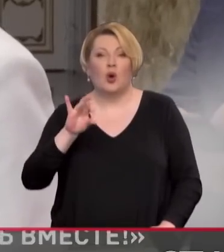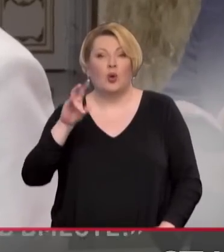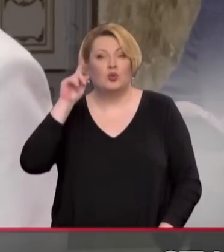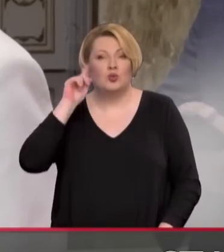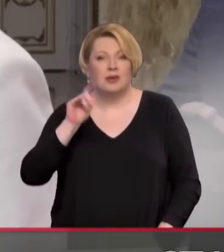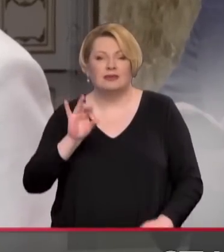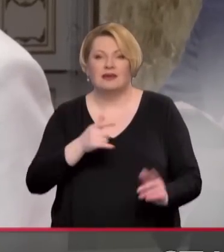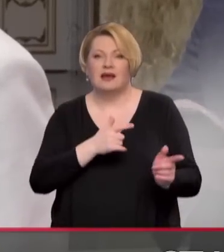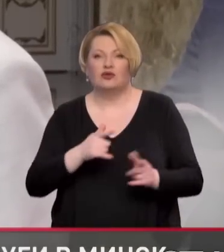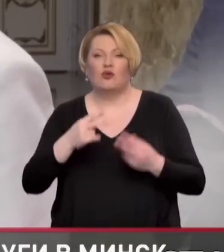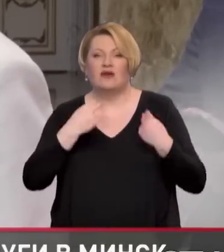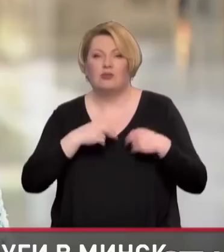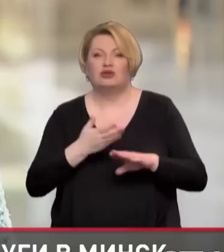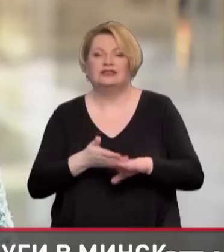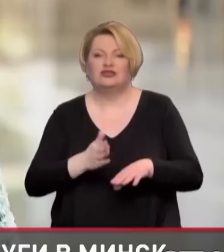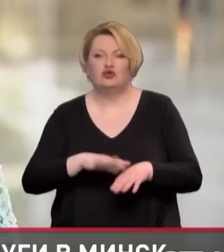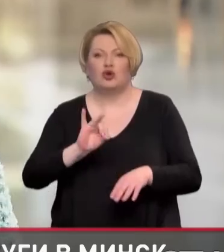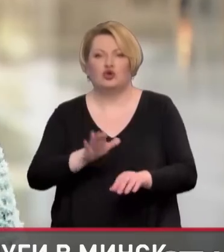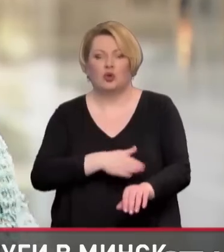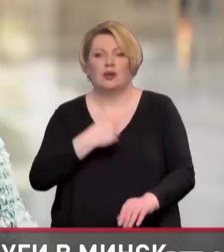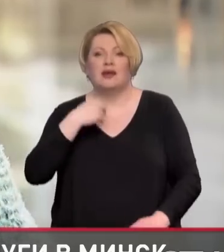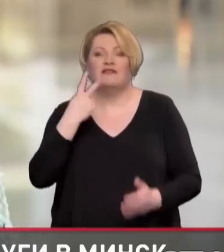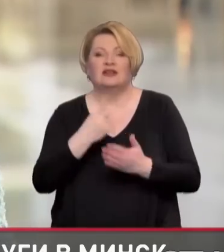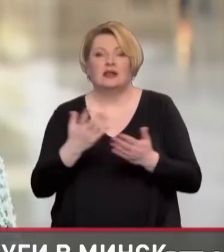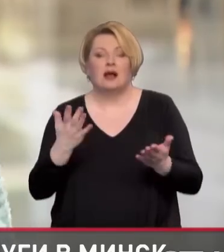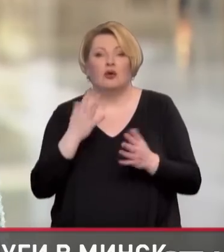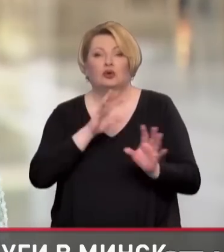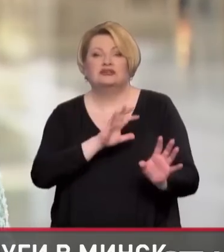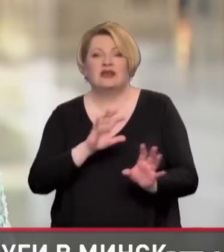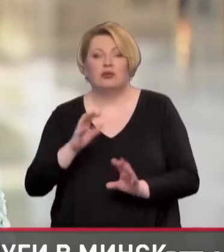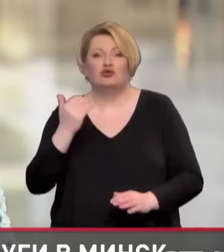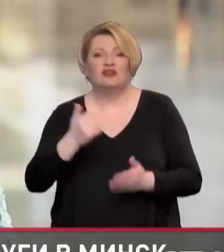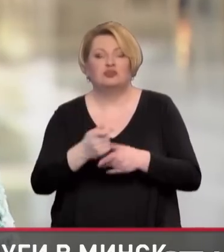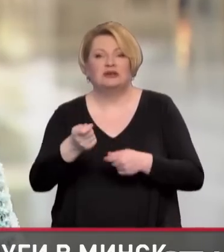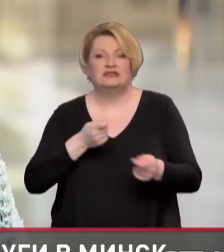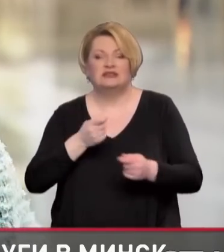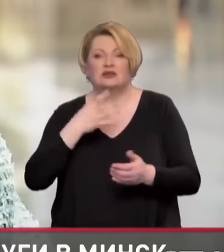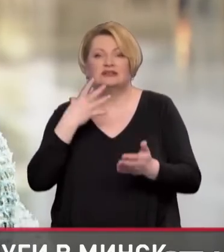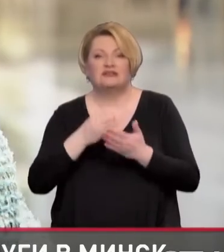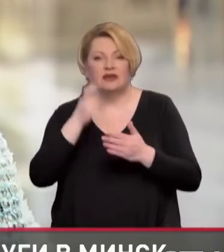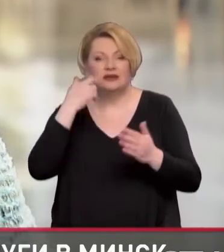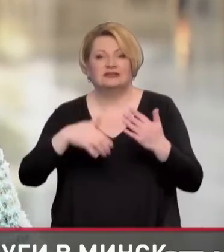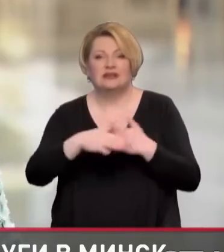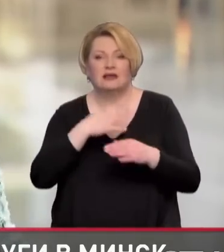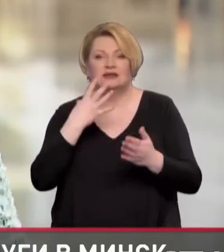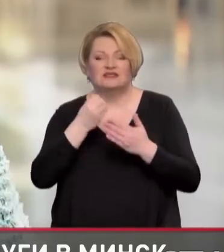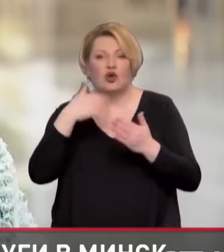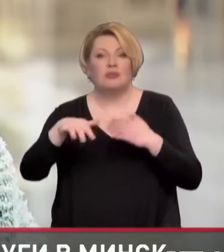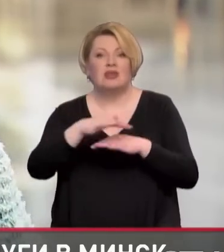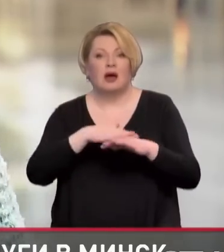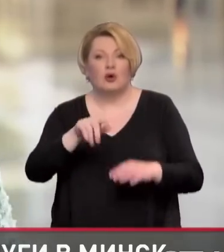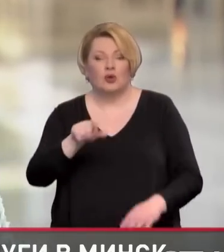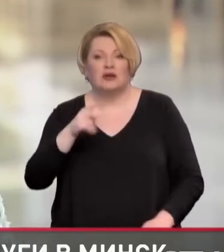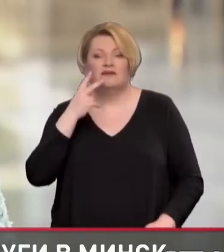готов работать тяжело и долго. Я видела, какую заботу ваш президент проявляет о своей стране, о своем народе. Мы видели, как заботятся